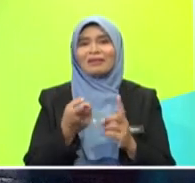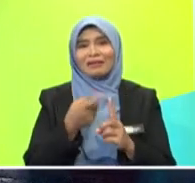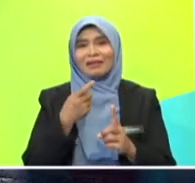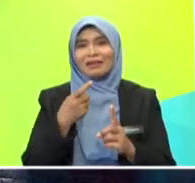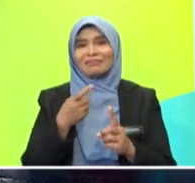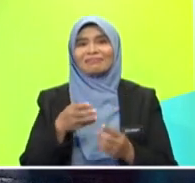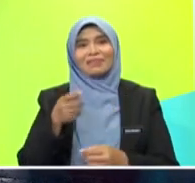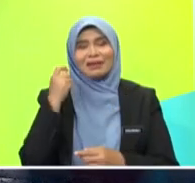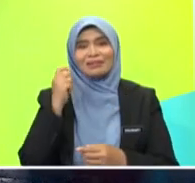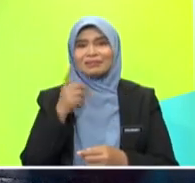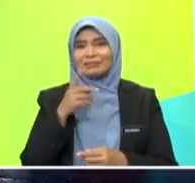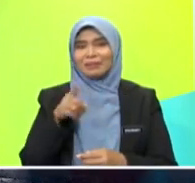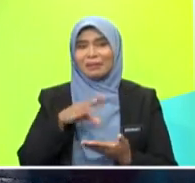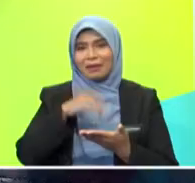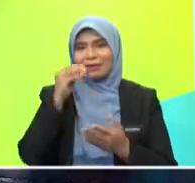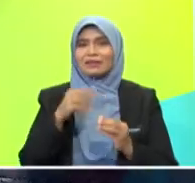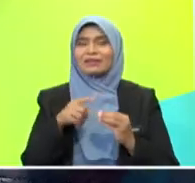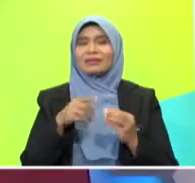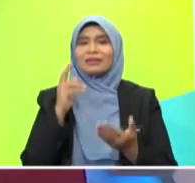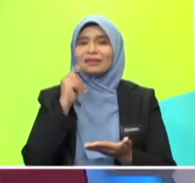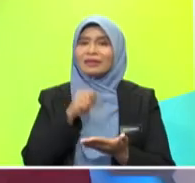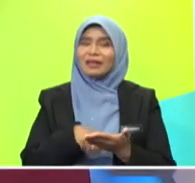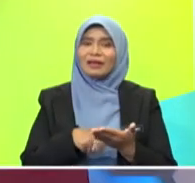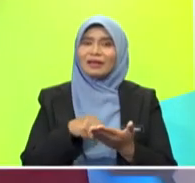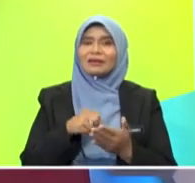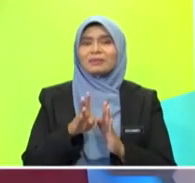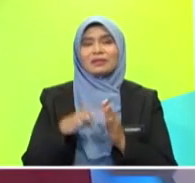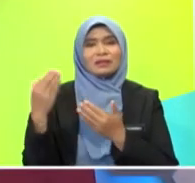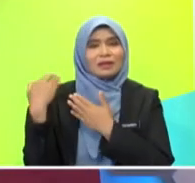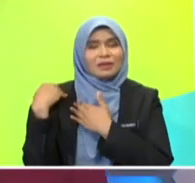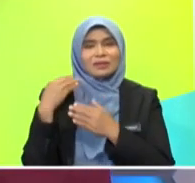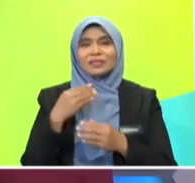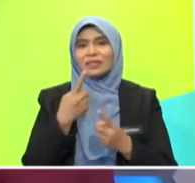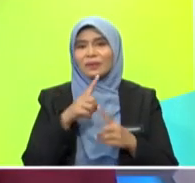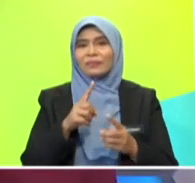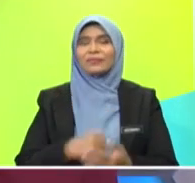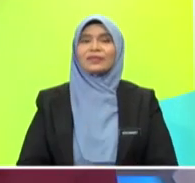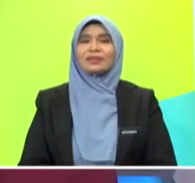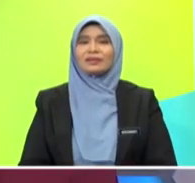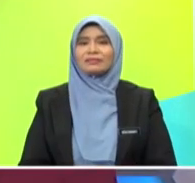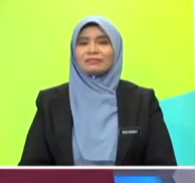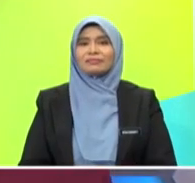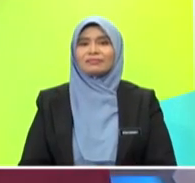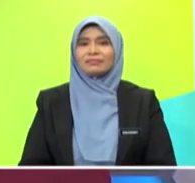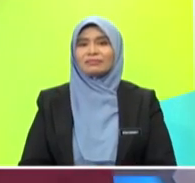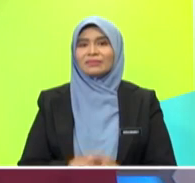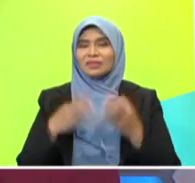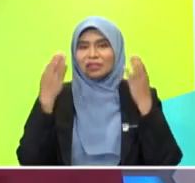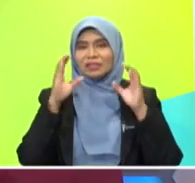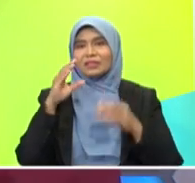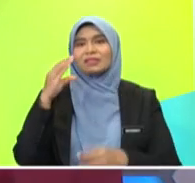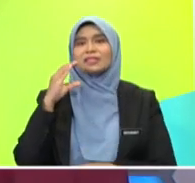pernah belajar tentang nilai tanggung jawabkan Setelah itu saya memperkenalkan diri saya Saya cukup chansingi dari